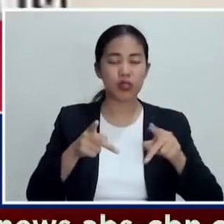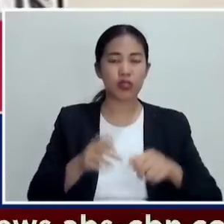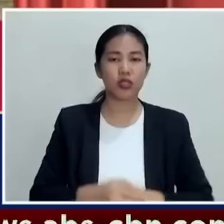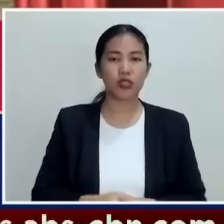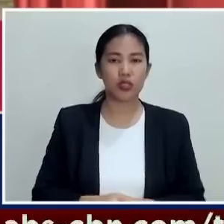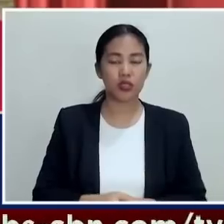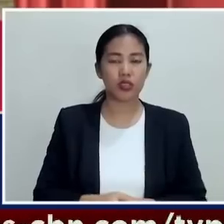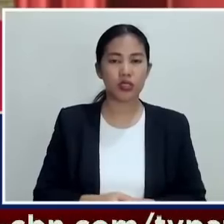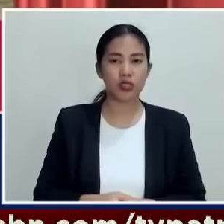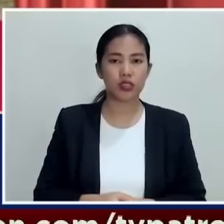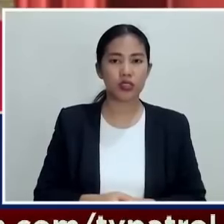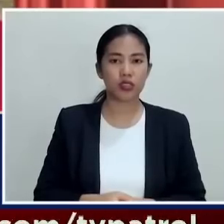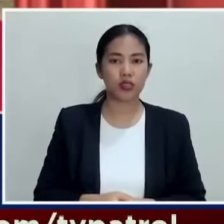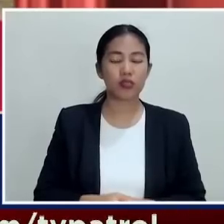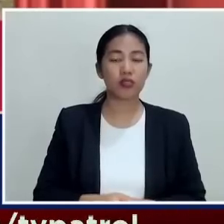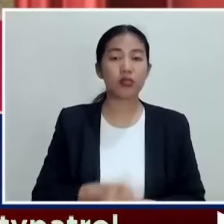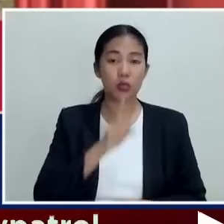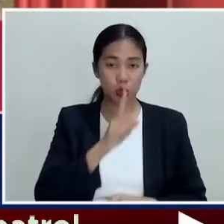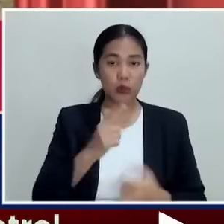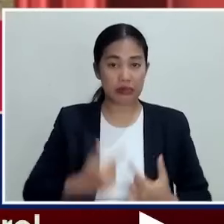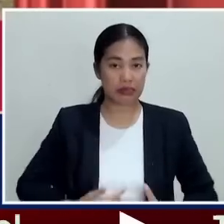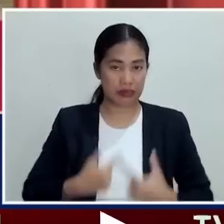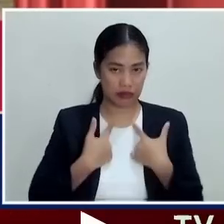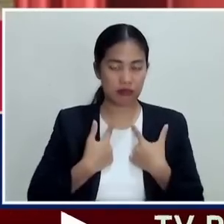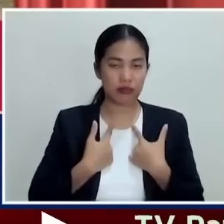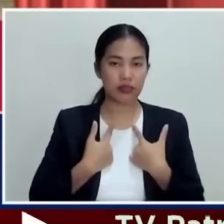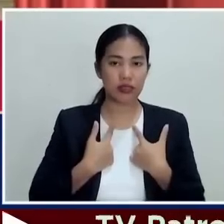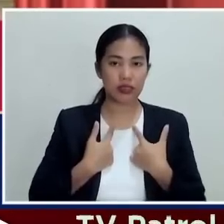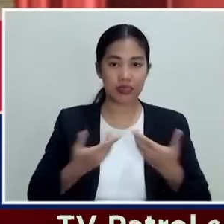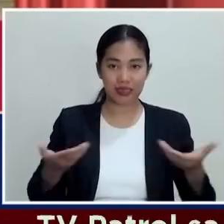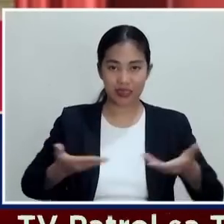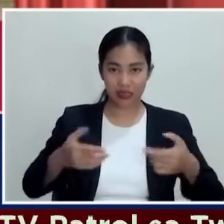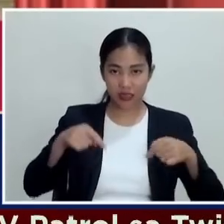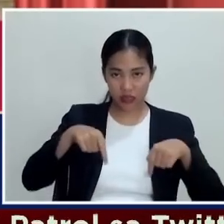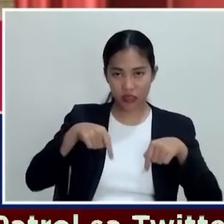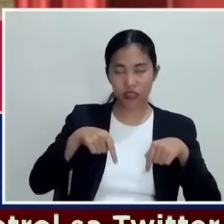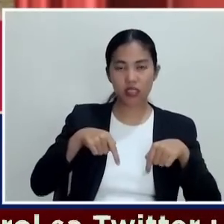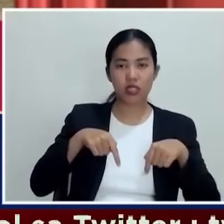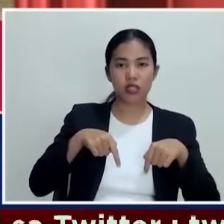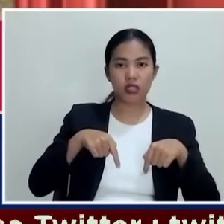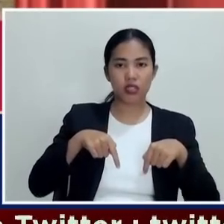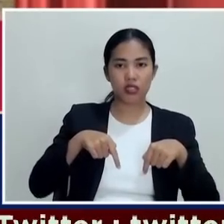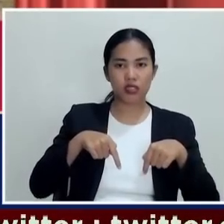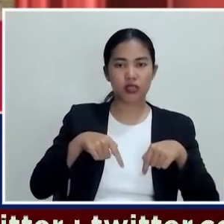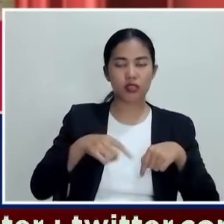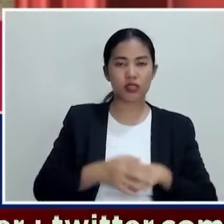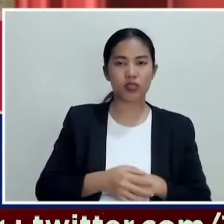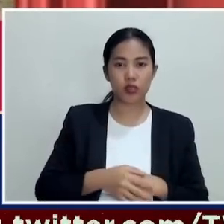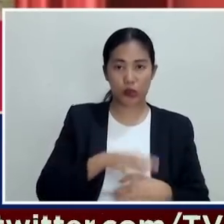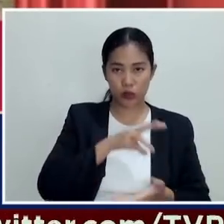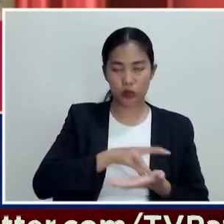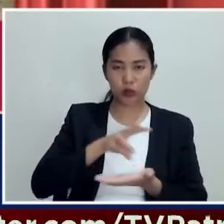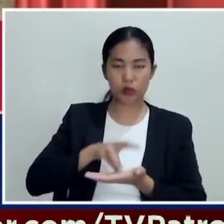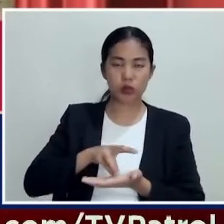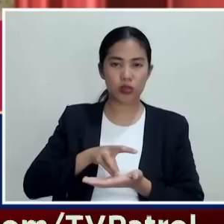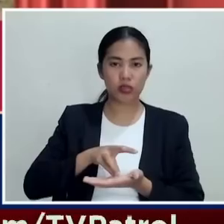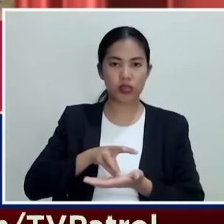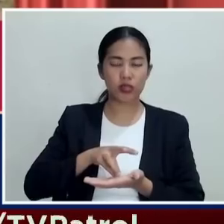nakatira ho dito sa may Sagunsongan at sa may Buganga. pinapag-isipan natin na instead